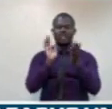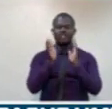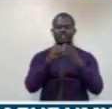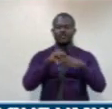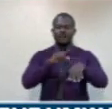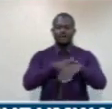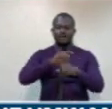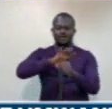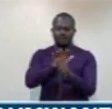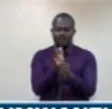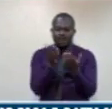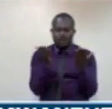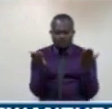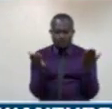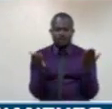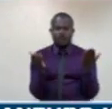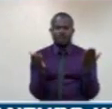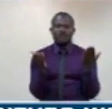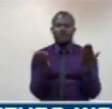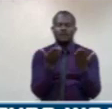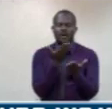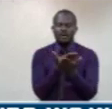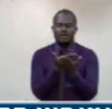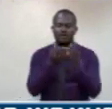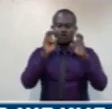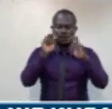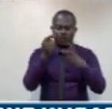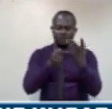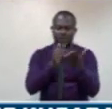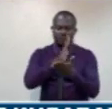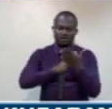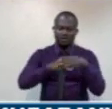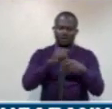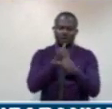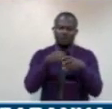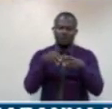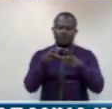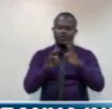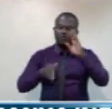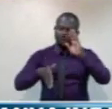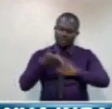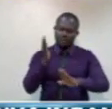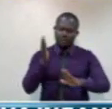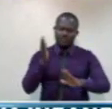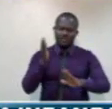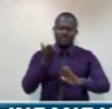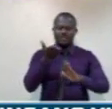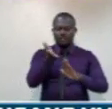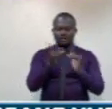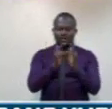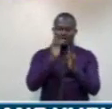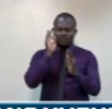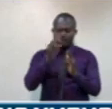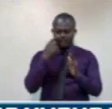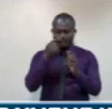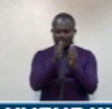bya COVID, aho ingamba haba hasabwa yuko ibintu bimwe bikorwa mu buryo bwihuse. Iyi nama rero izaba